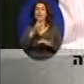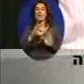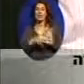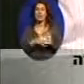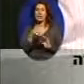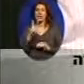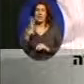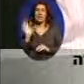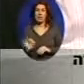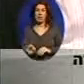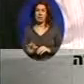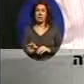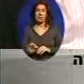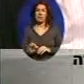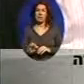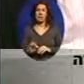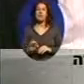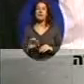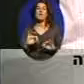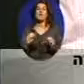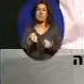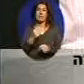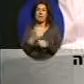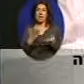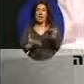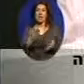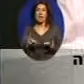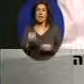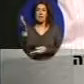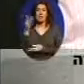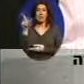2.2%, כאשר אם אני אקח להשוואה את מדינות האיחוד האירופאי,